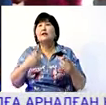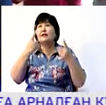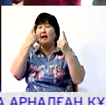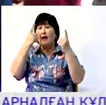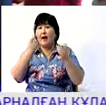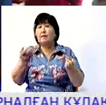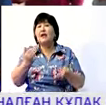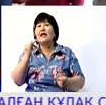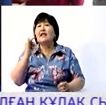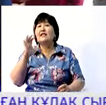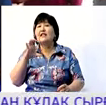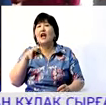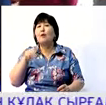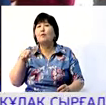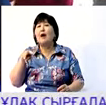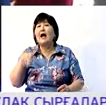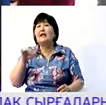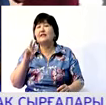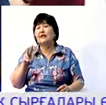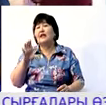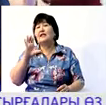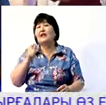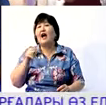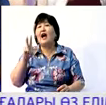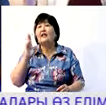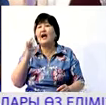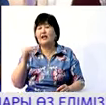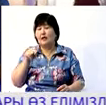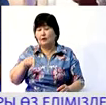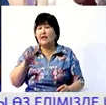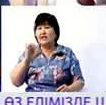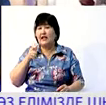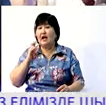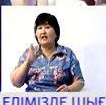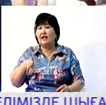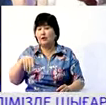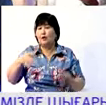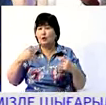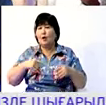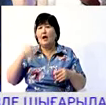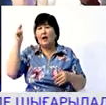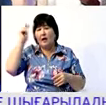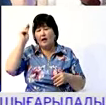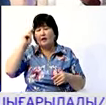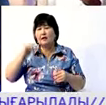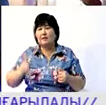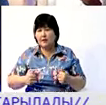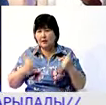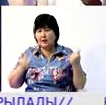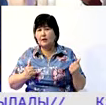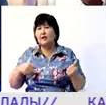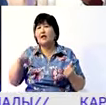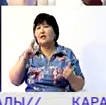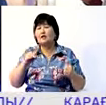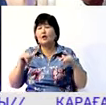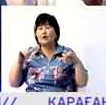болсақ, бұл Хусамадин Сығанақи деген кісі осы Сығанақта туып өскен, ғылымның жолын қуған, діннің жолын, ғылымның